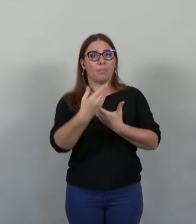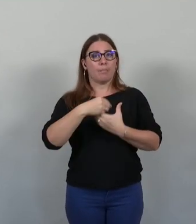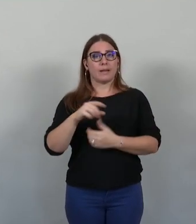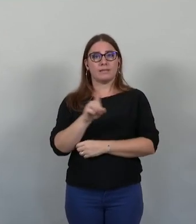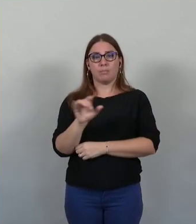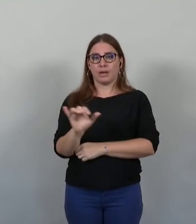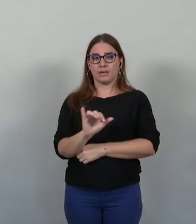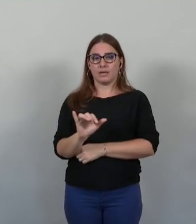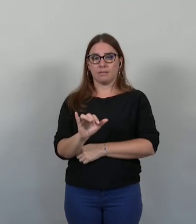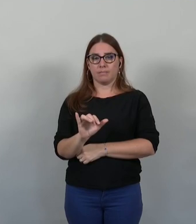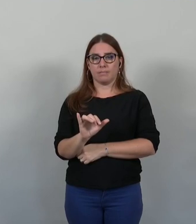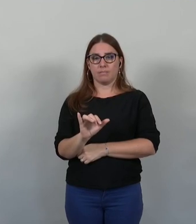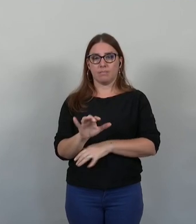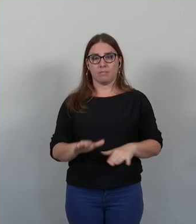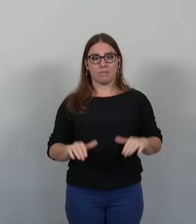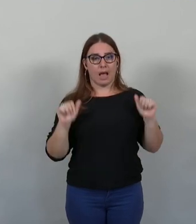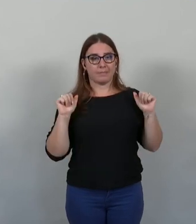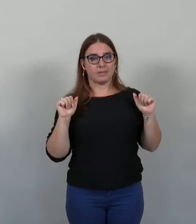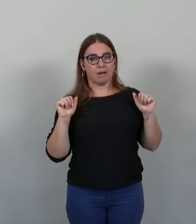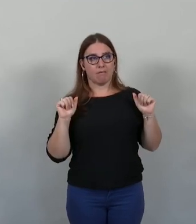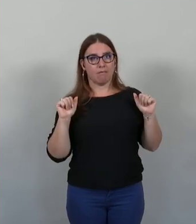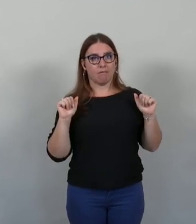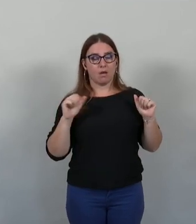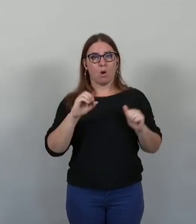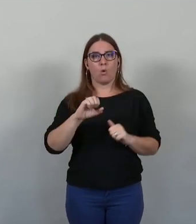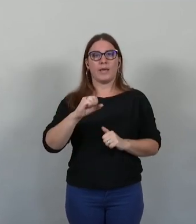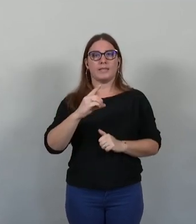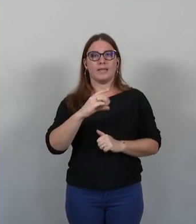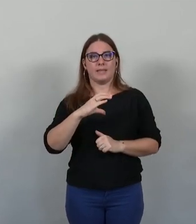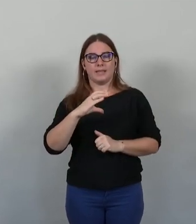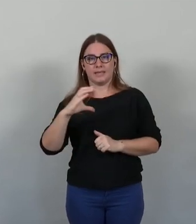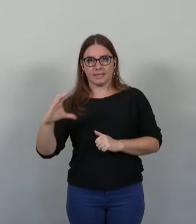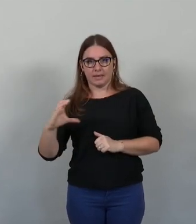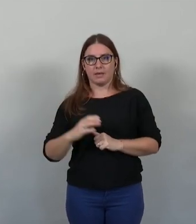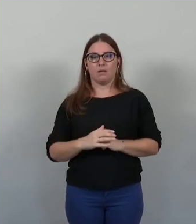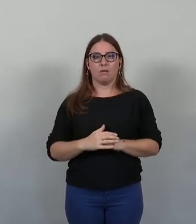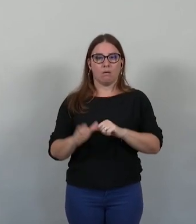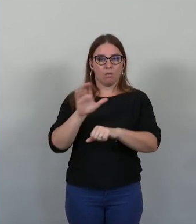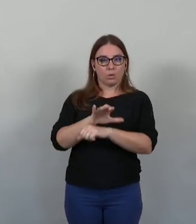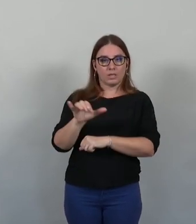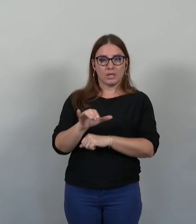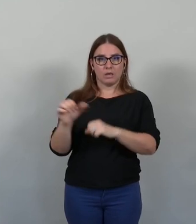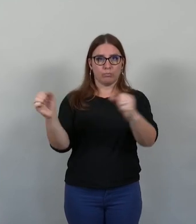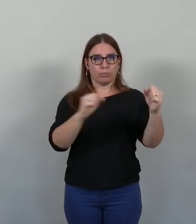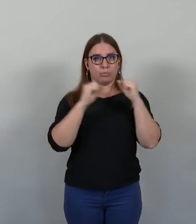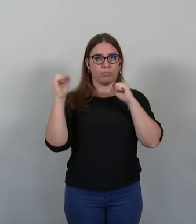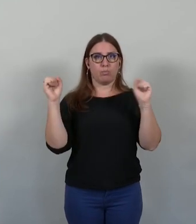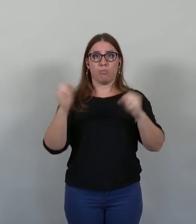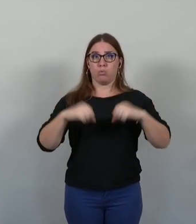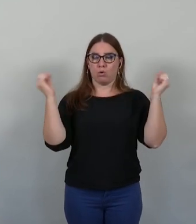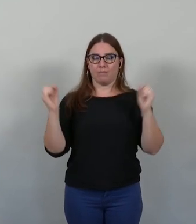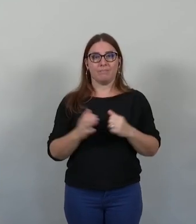vote qui s'abstient sddc qui vote contre qui vote pour unanimité je vous